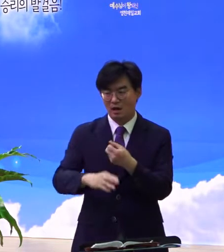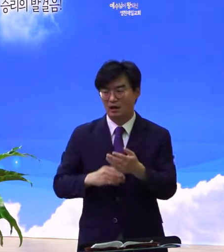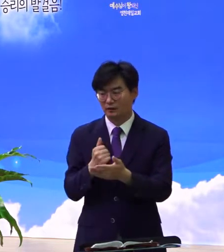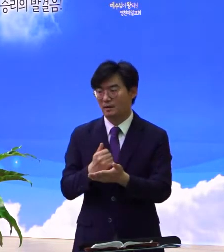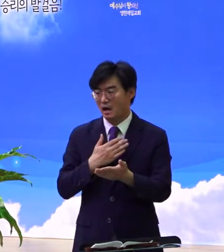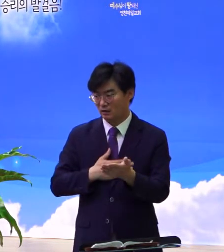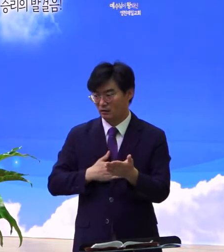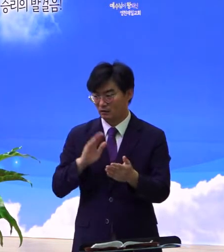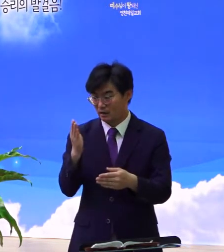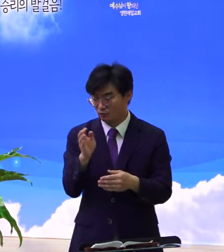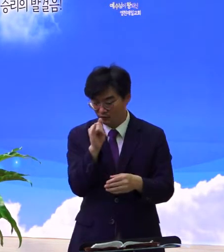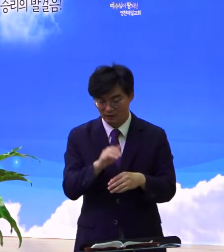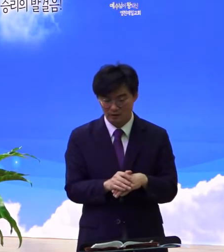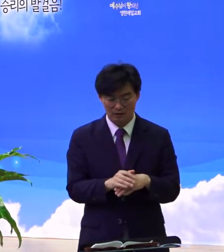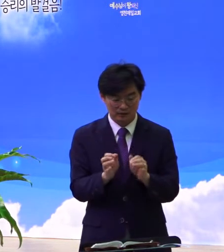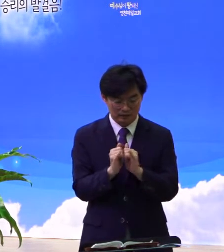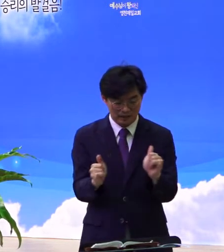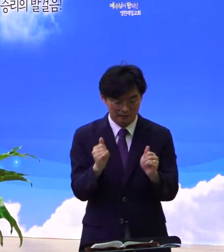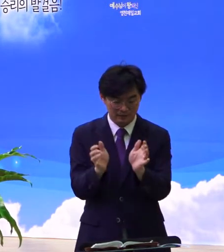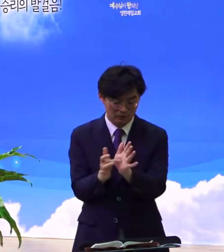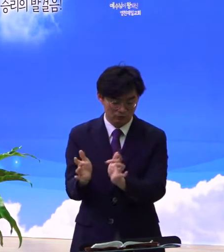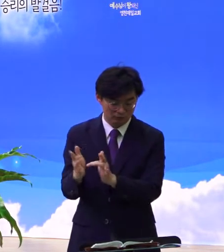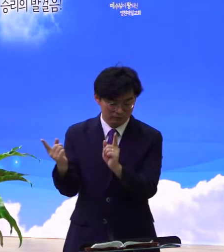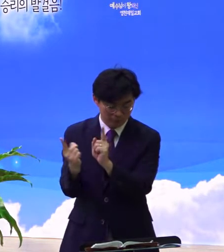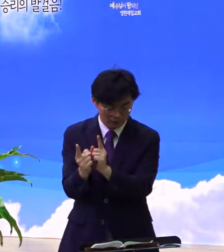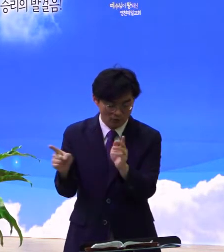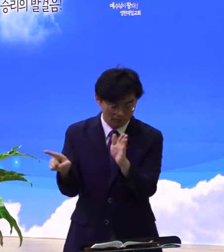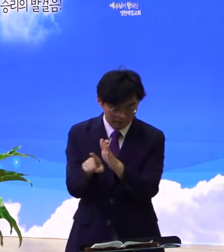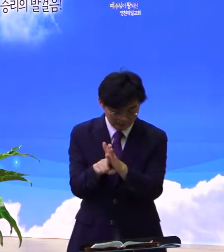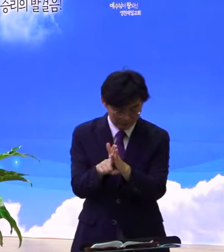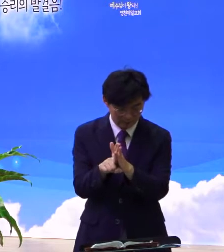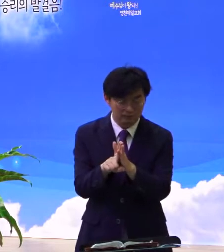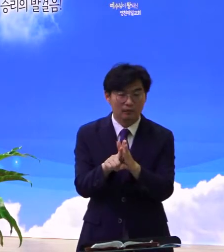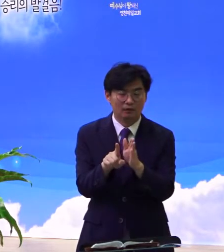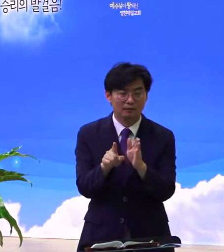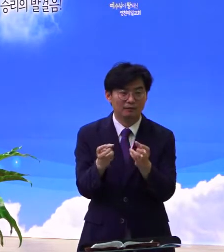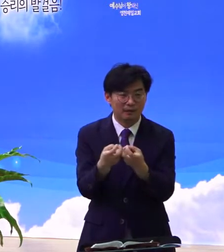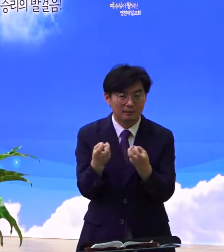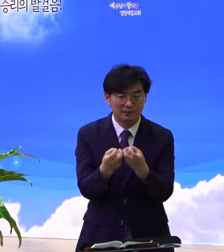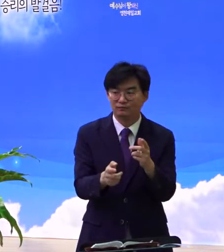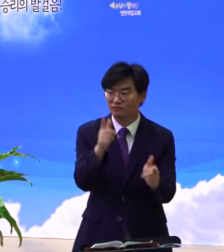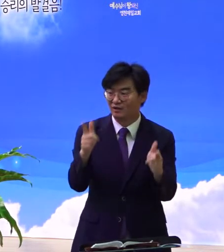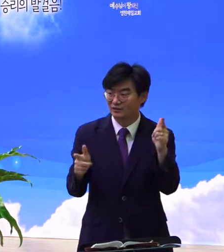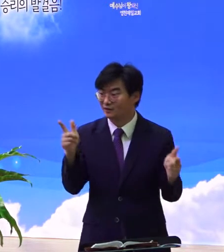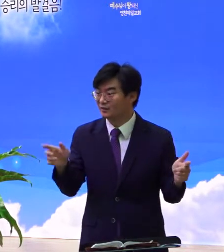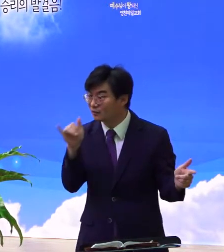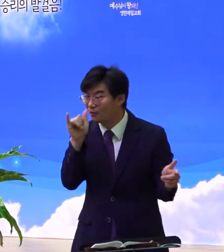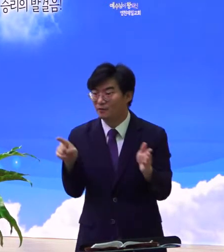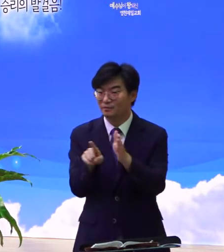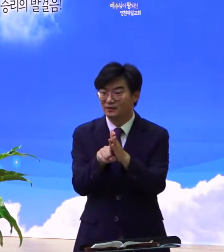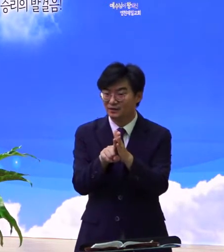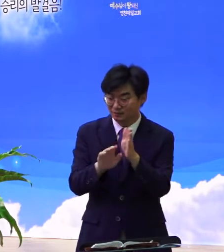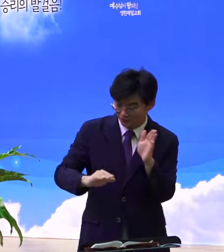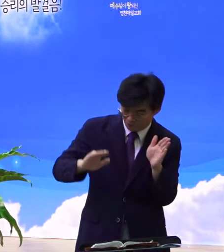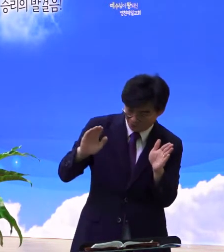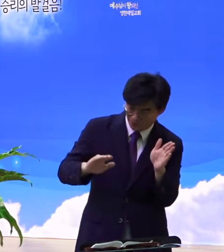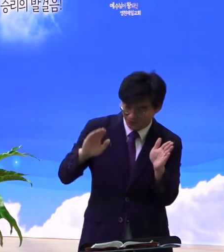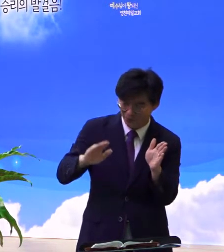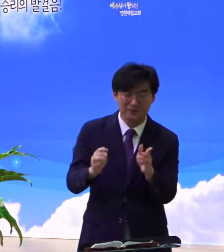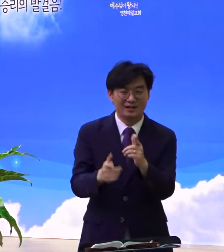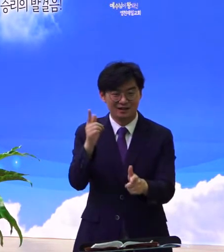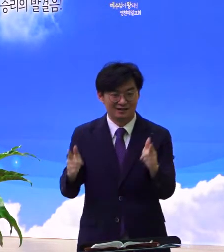됩니다. 그래서 신앙이 생기고 또 예배도 드리게 되고 그리고 신앙이 또 깊어지면서